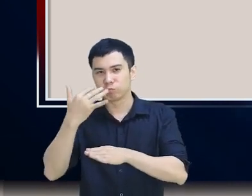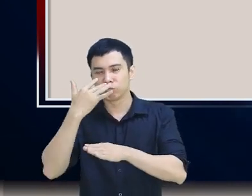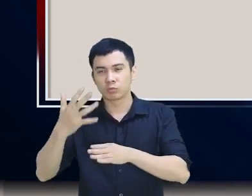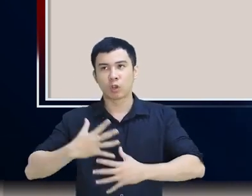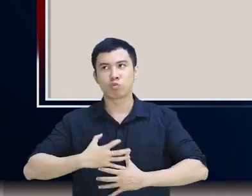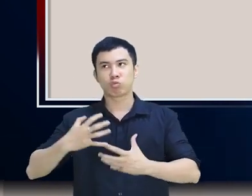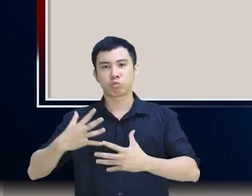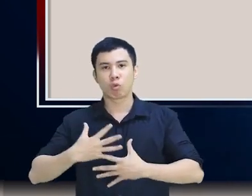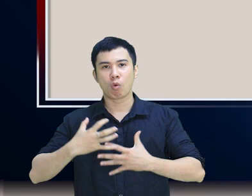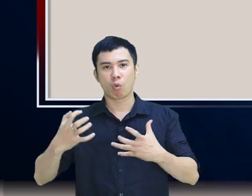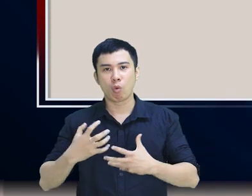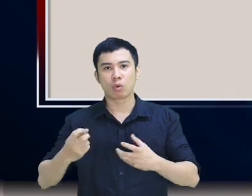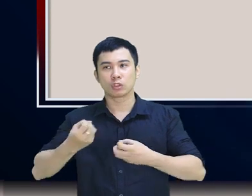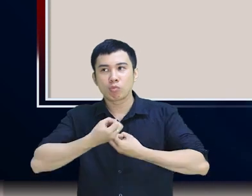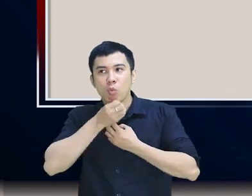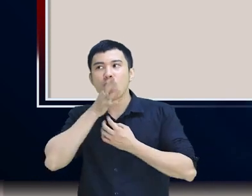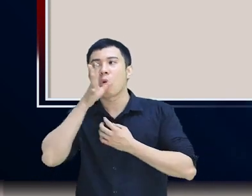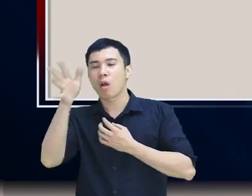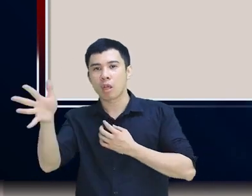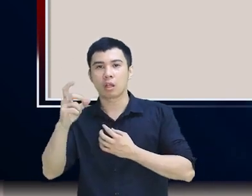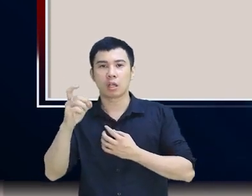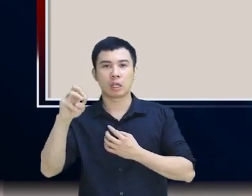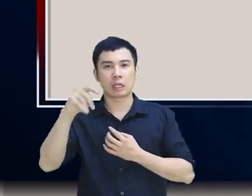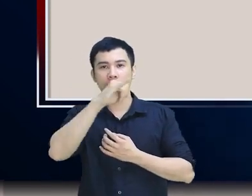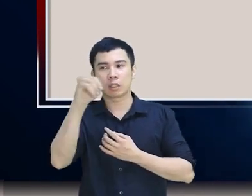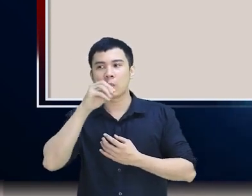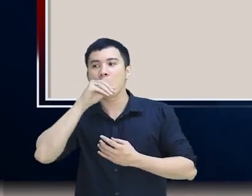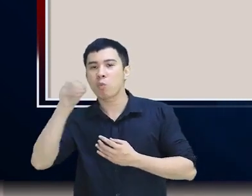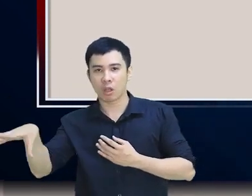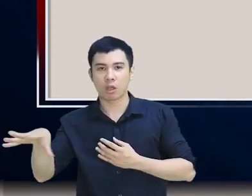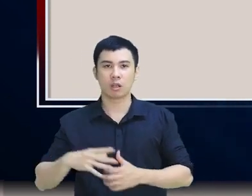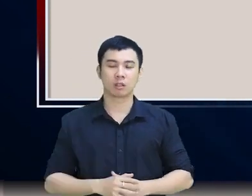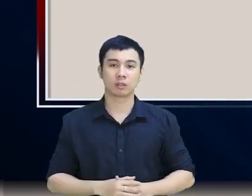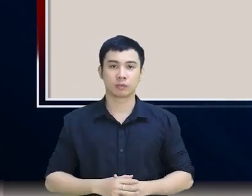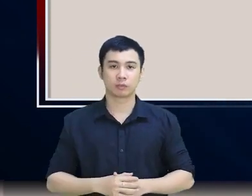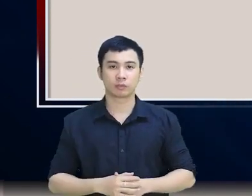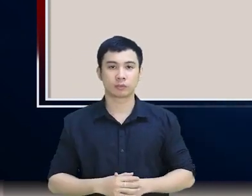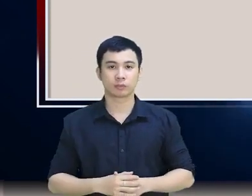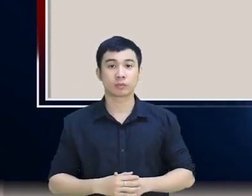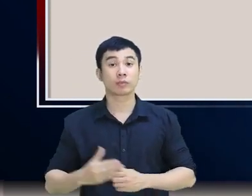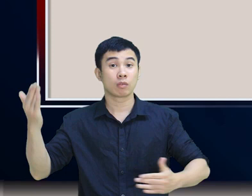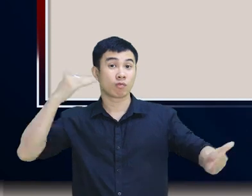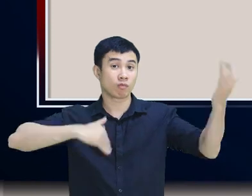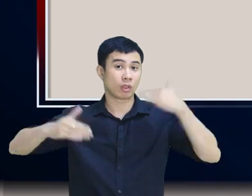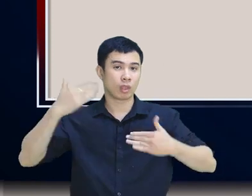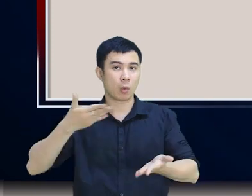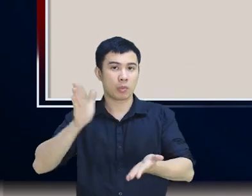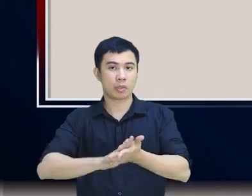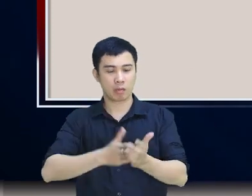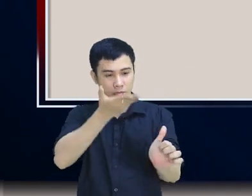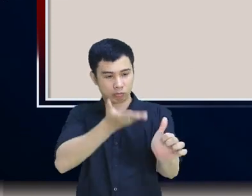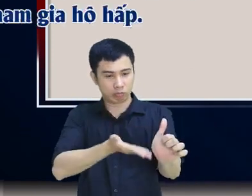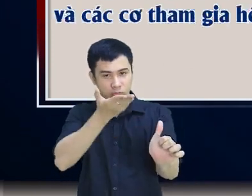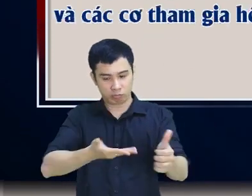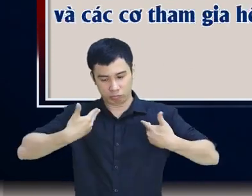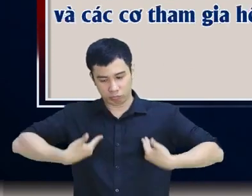và tập thở cũng như là phục hồi chức năng hô hấp thì sẽ giúp tống thải đờm dịch ra ngoài. Bên cạnh đó các bài tập vận động thì sẽ giúp